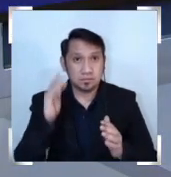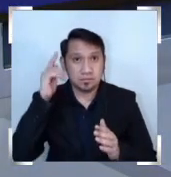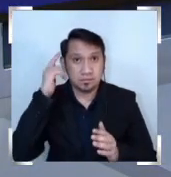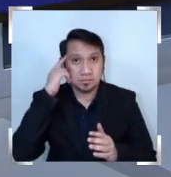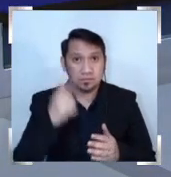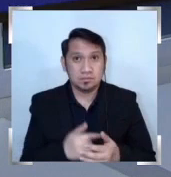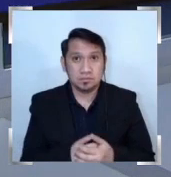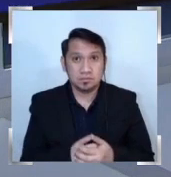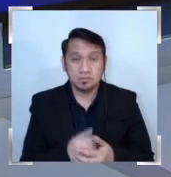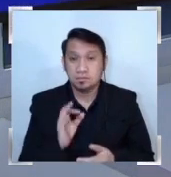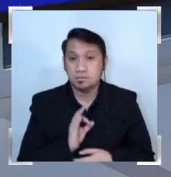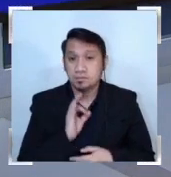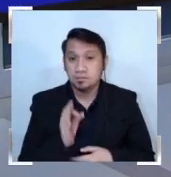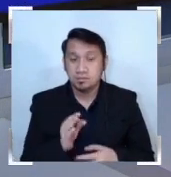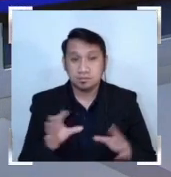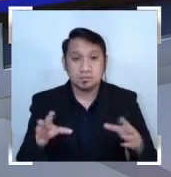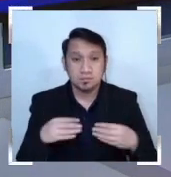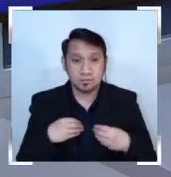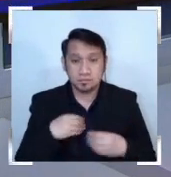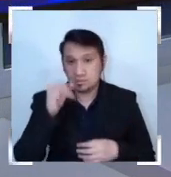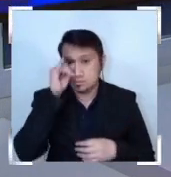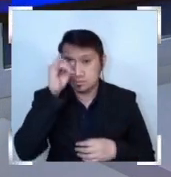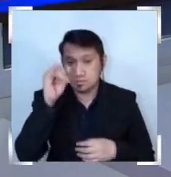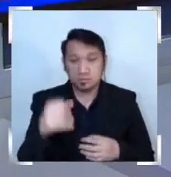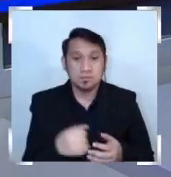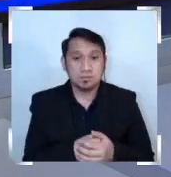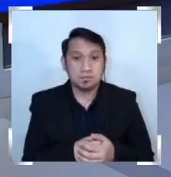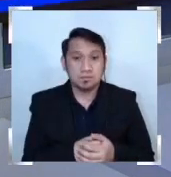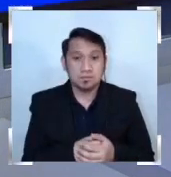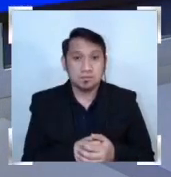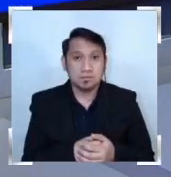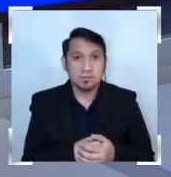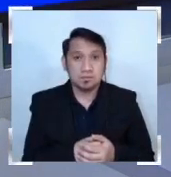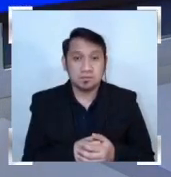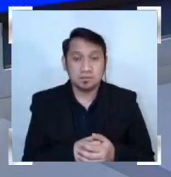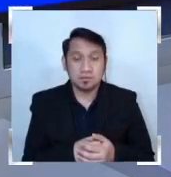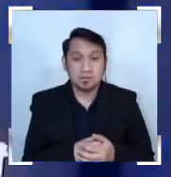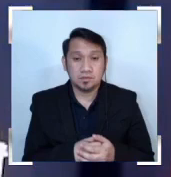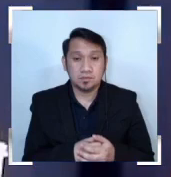Formal na ang tinanggap ni Manila Mayor Isko Moreno ang pagkatalo sa karera sa pagkapangulo.